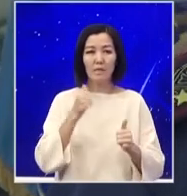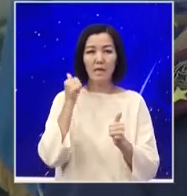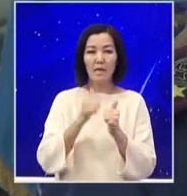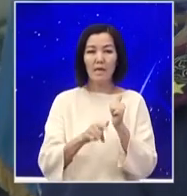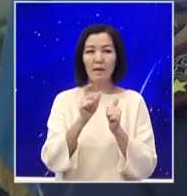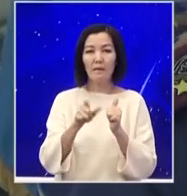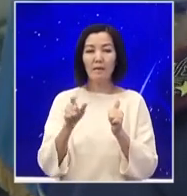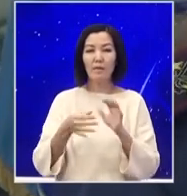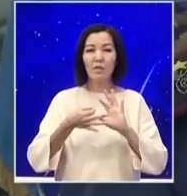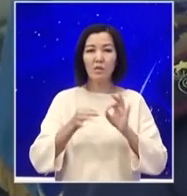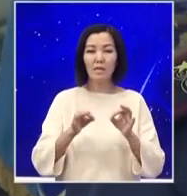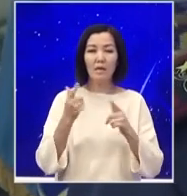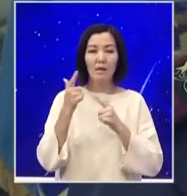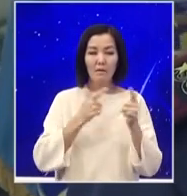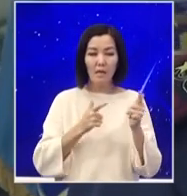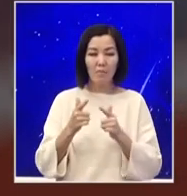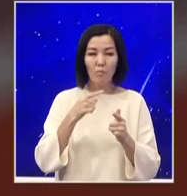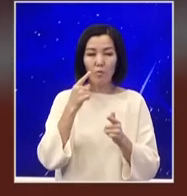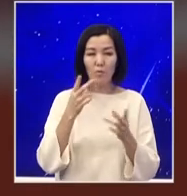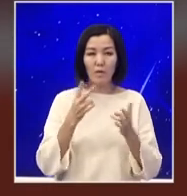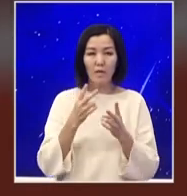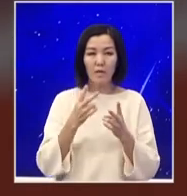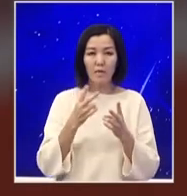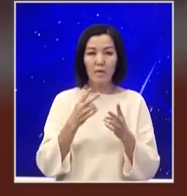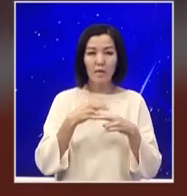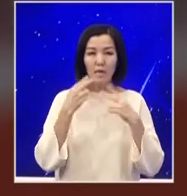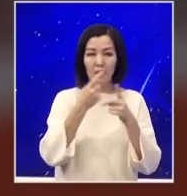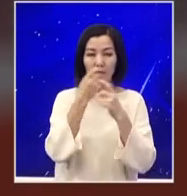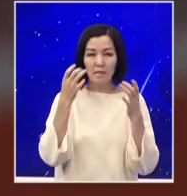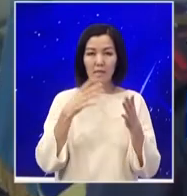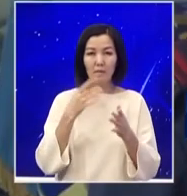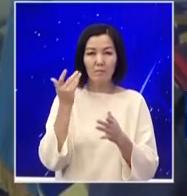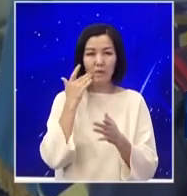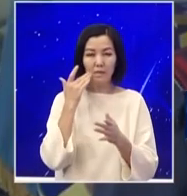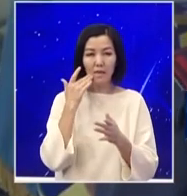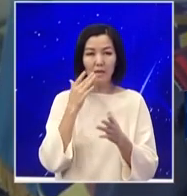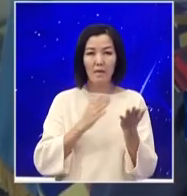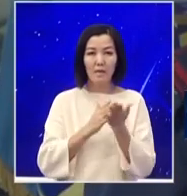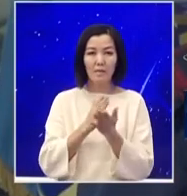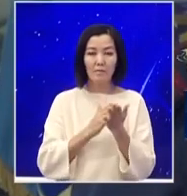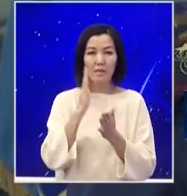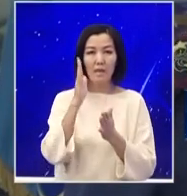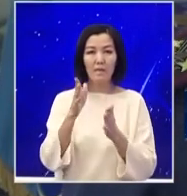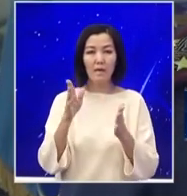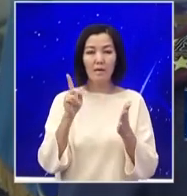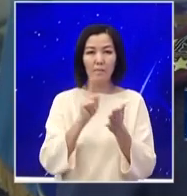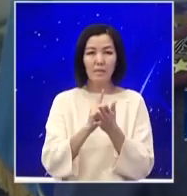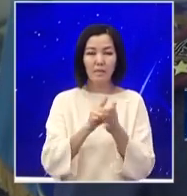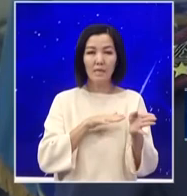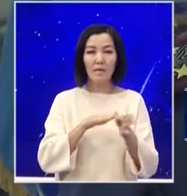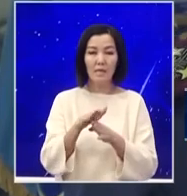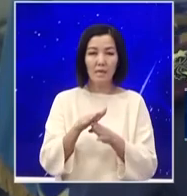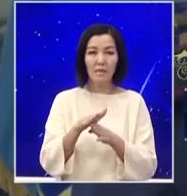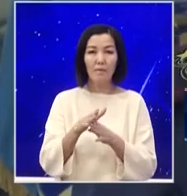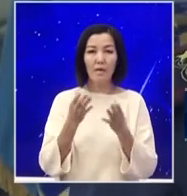жақты дайын болуын ескертіп жүреміз әрдайым. Қызметкерлер алға қойылған міндеттерін атқарып қана